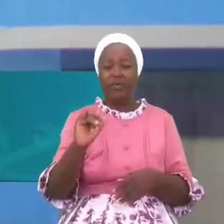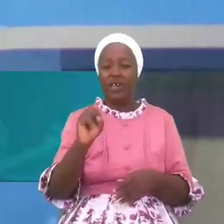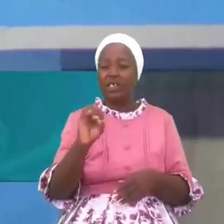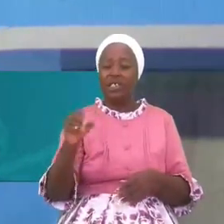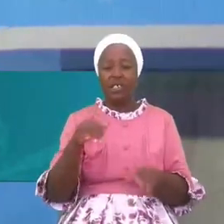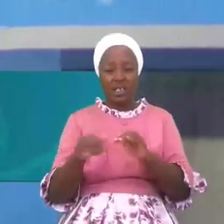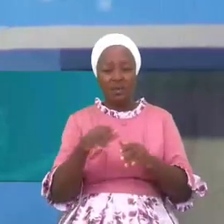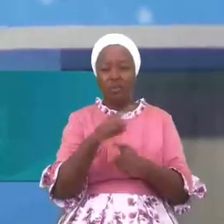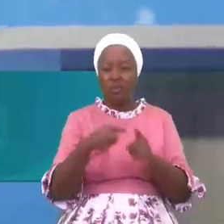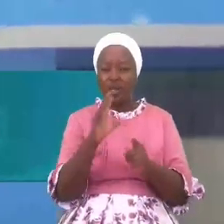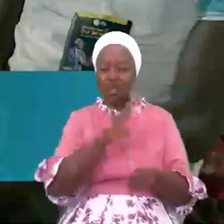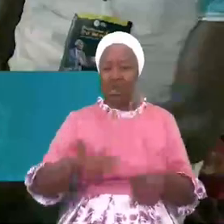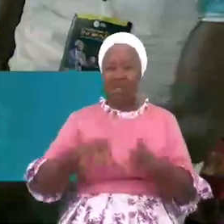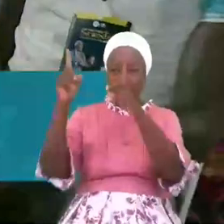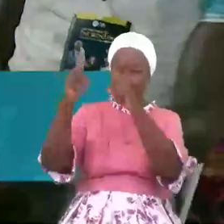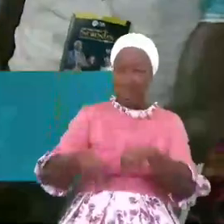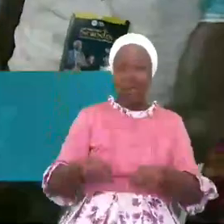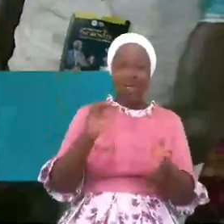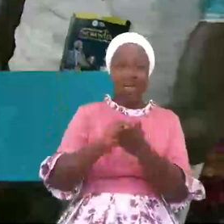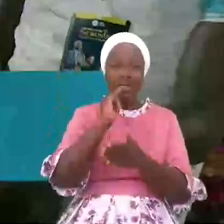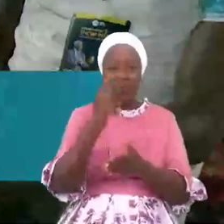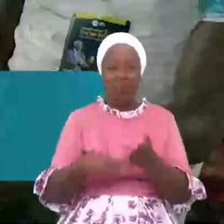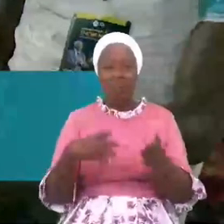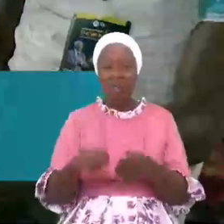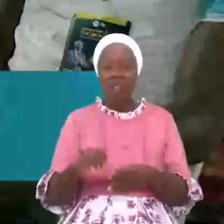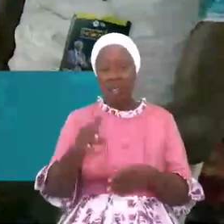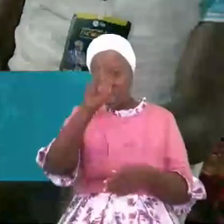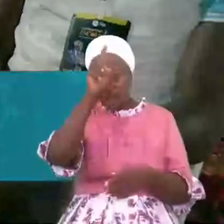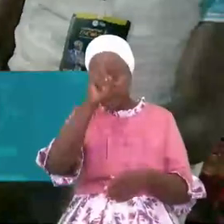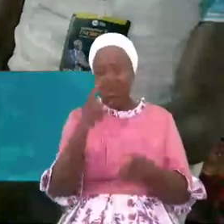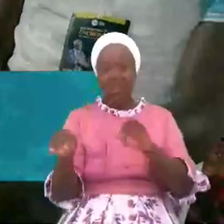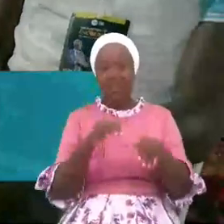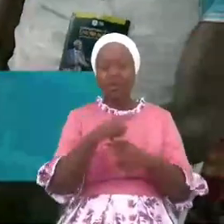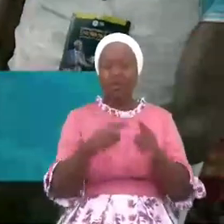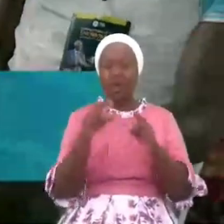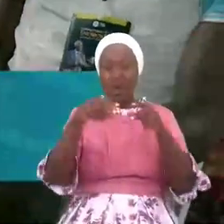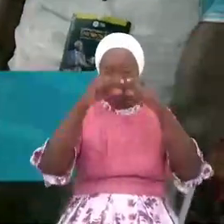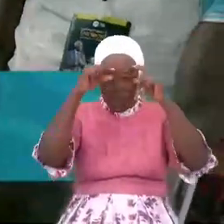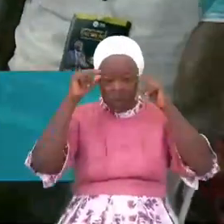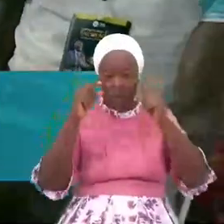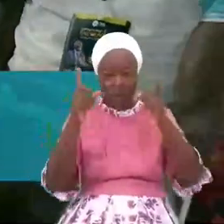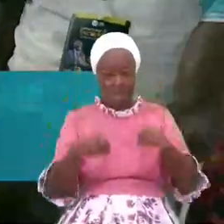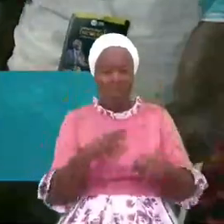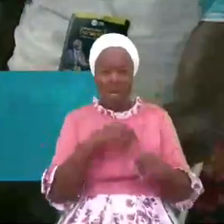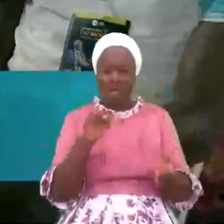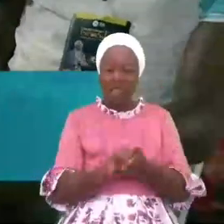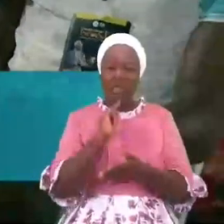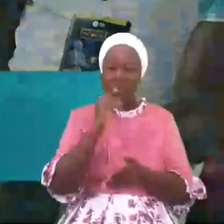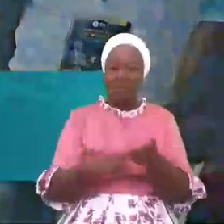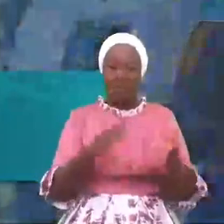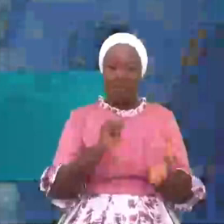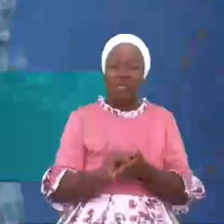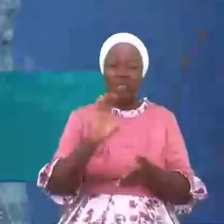venu. C'est ce que les Égyptiens ont fait quand Moïse était venu. C'est ce que ces Cananéens ont fait